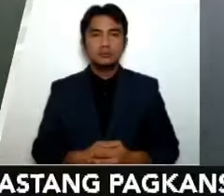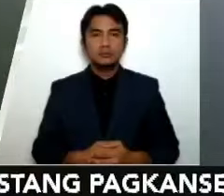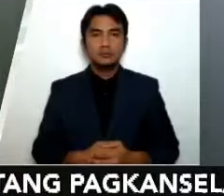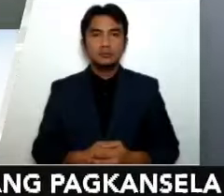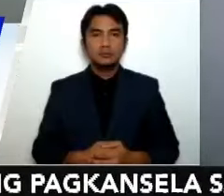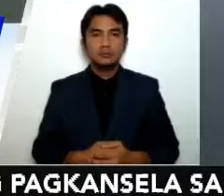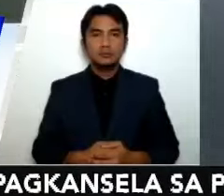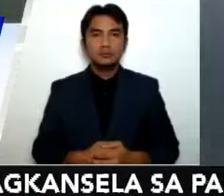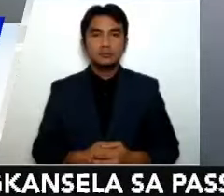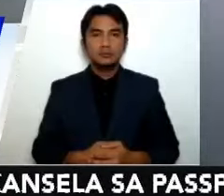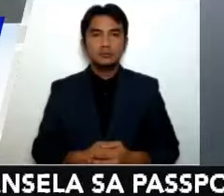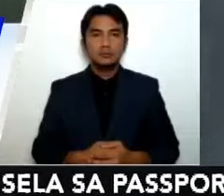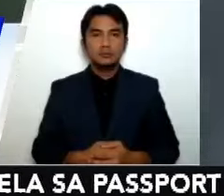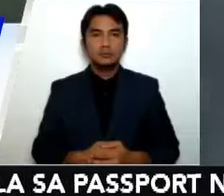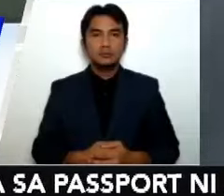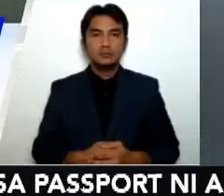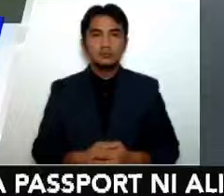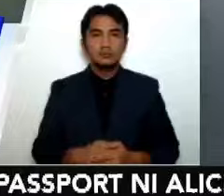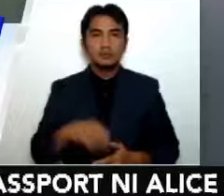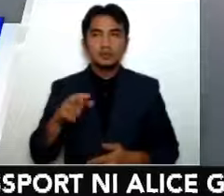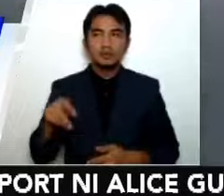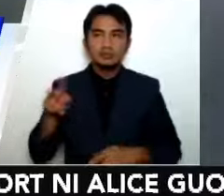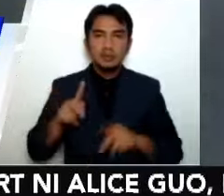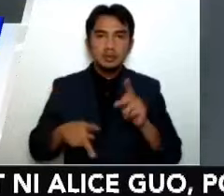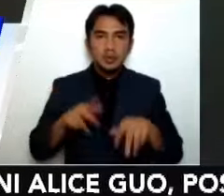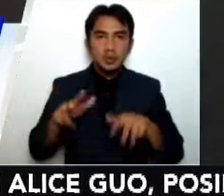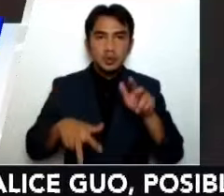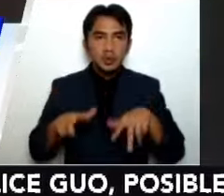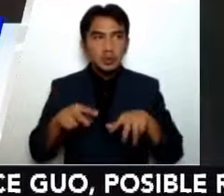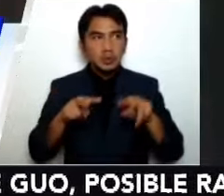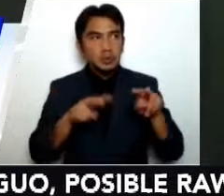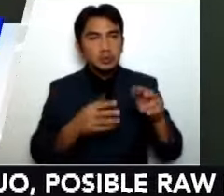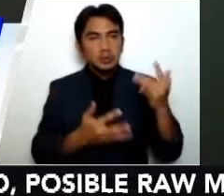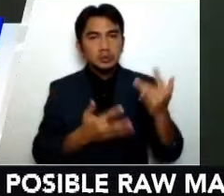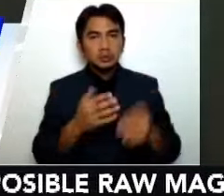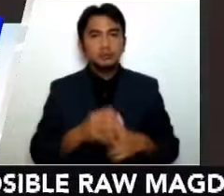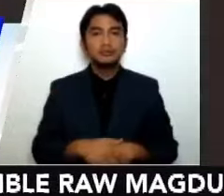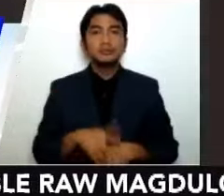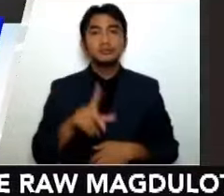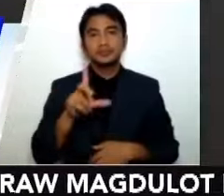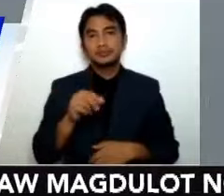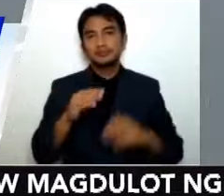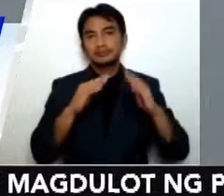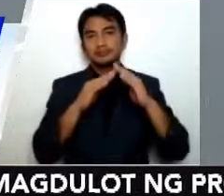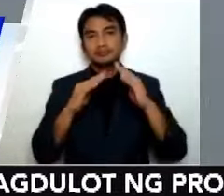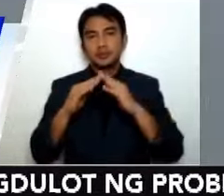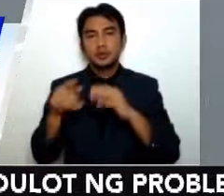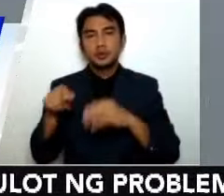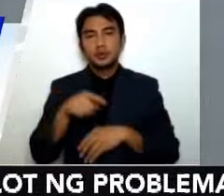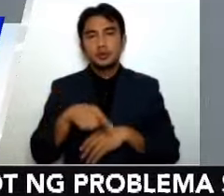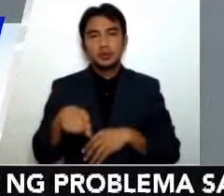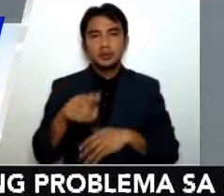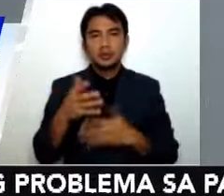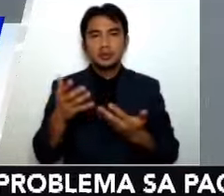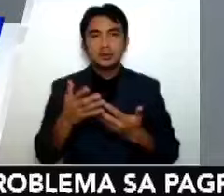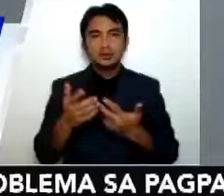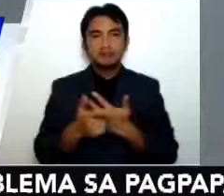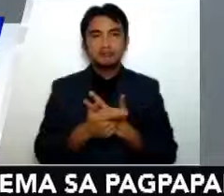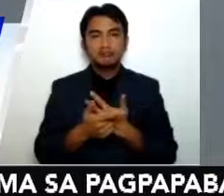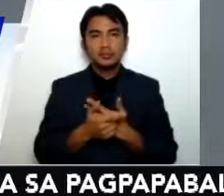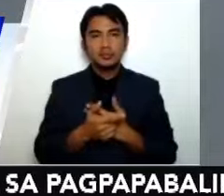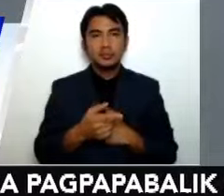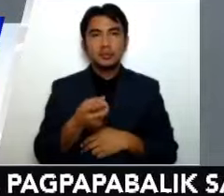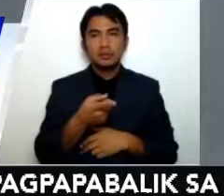pagas nasusunog hindi bababa sa bahay ang nasunog sa ban City Laguna Dal is